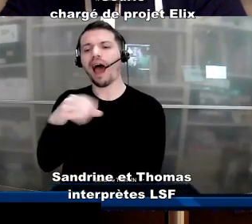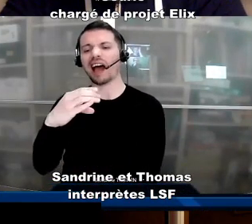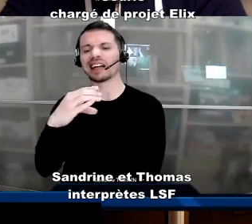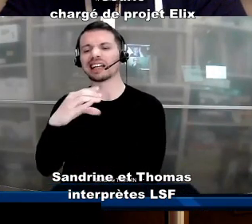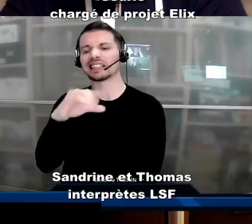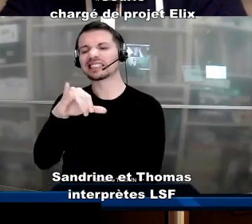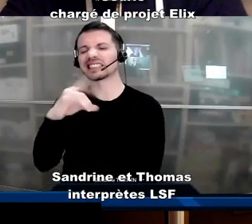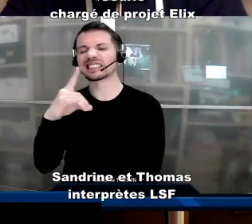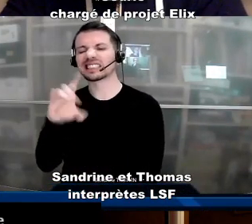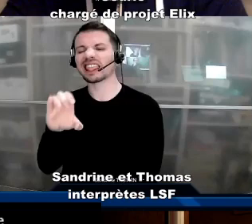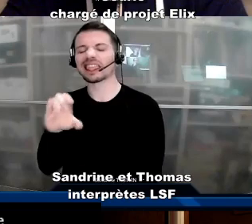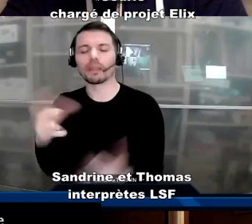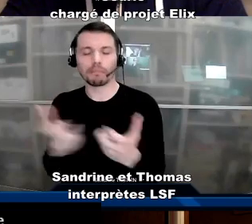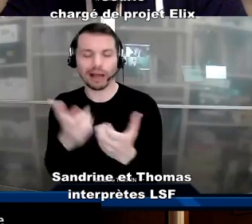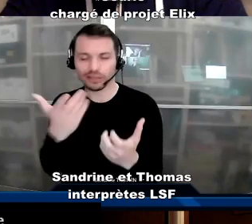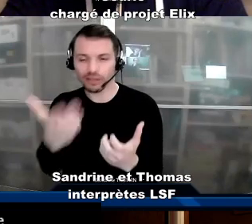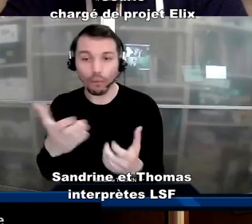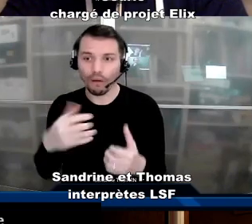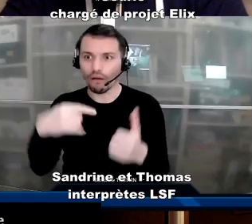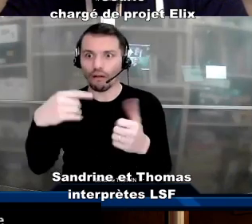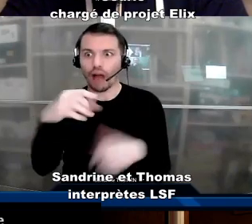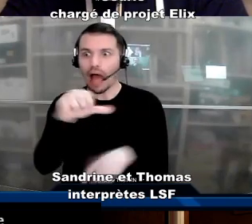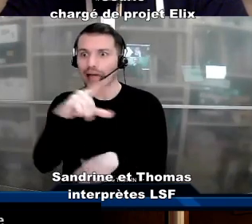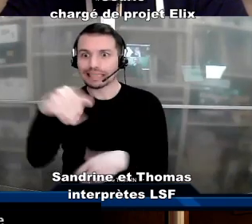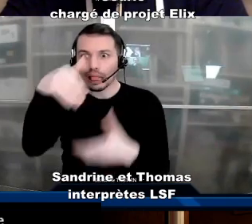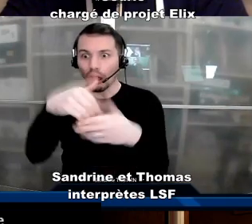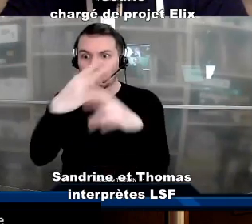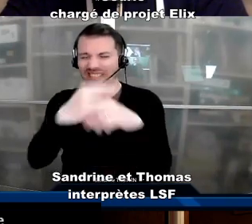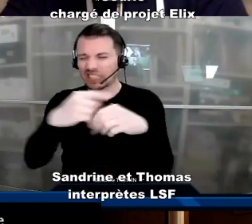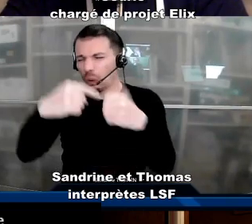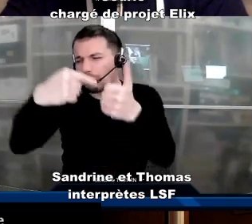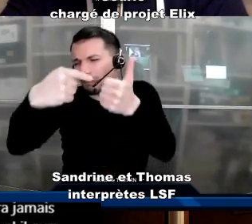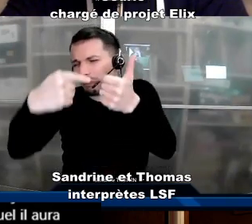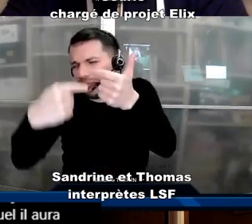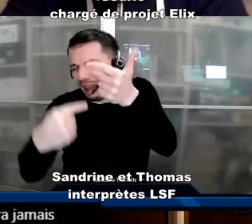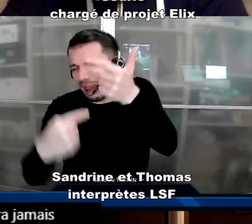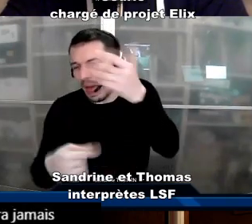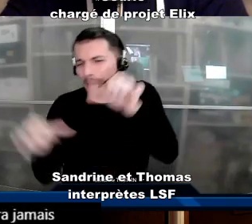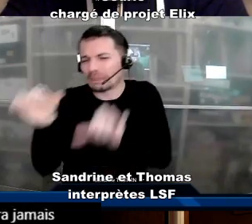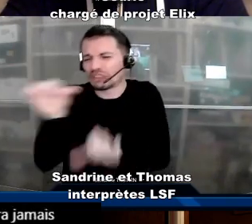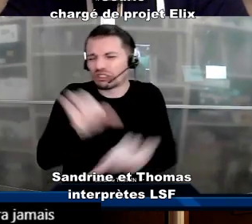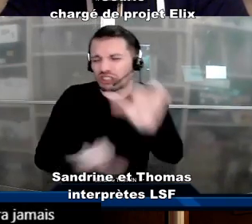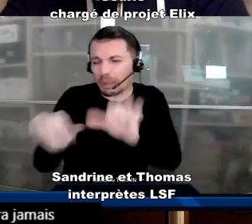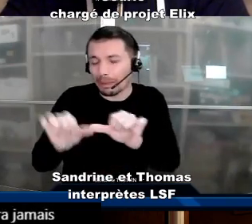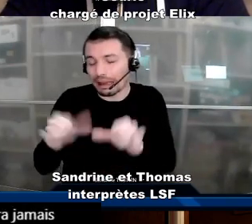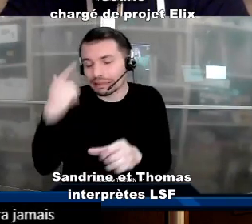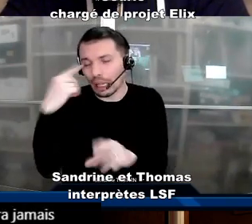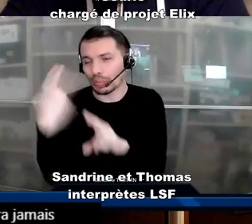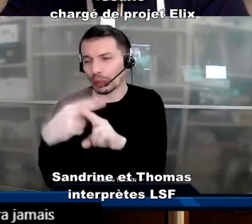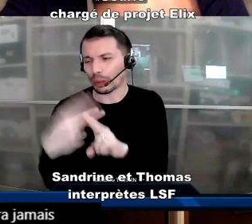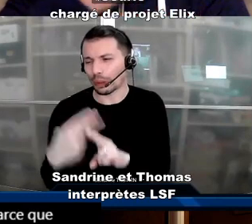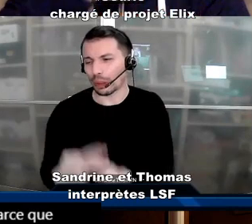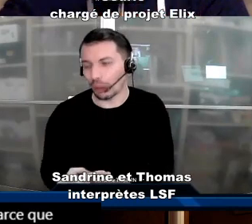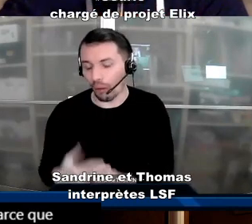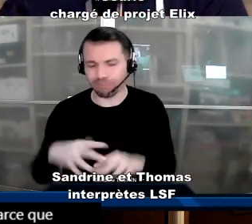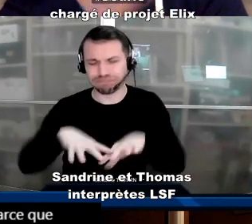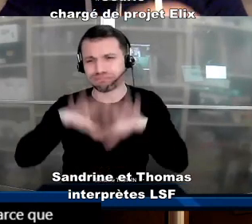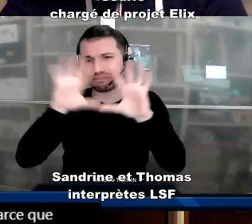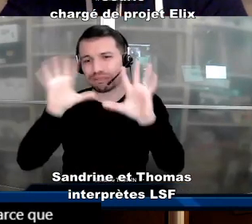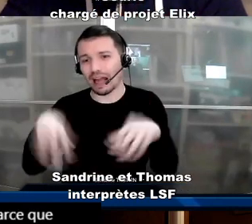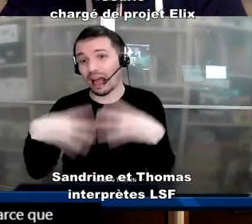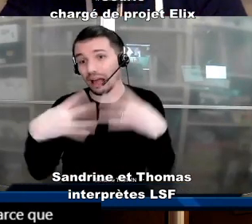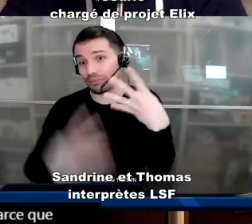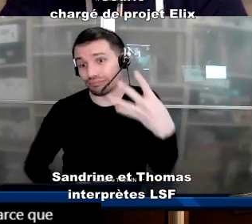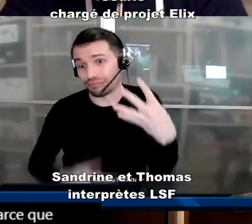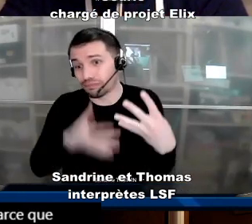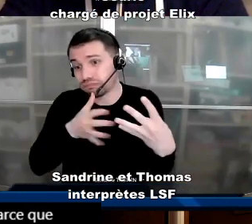acide chlorhydrique, acide... Bon, voilà, je ne suis pas spécialiste en chimie, mais... Mais comme tu disais, en mécanique, ou voilà, s'il y a quelqu'un